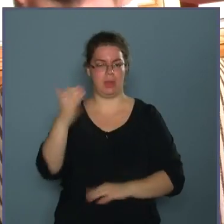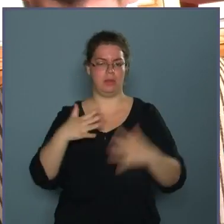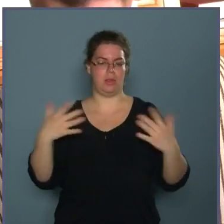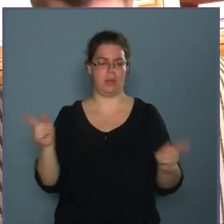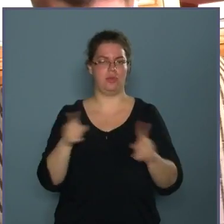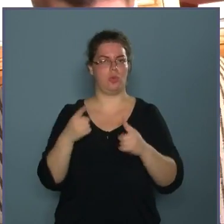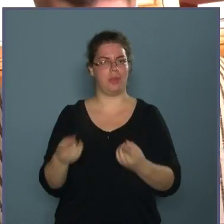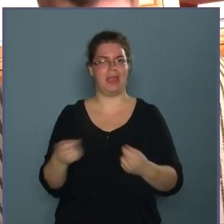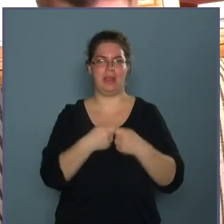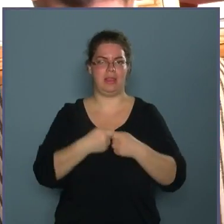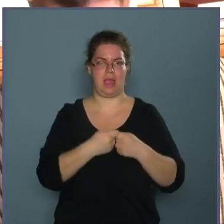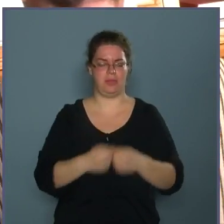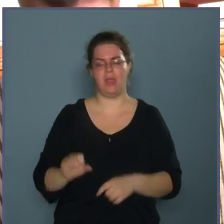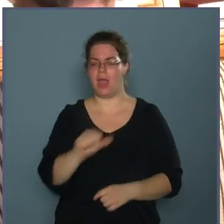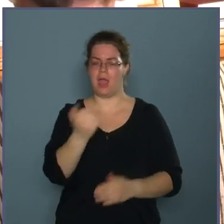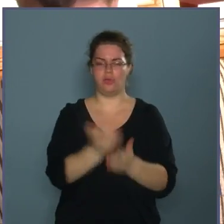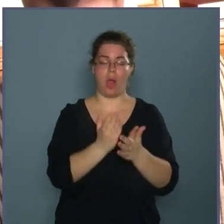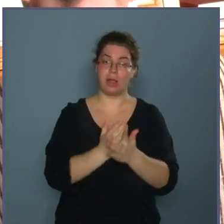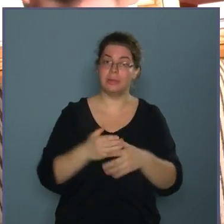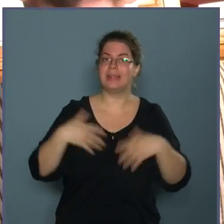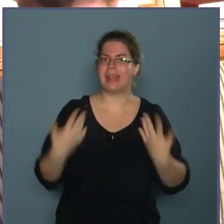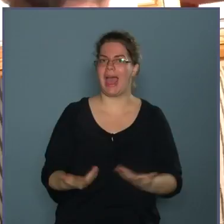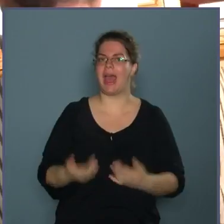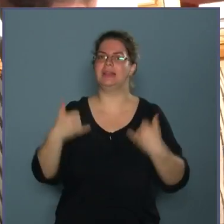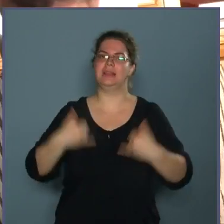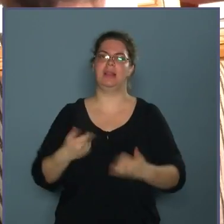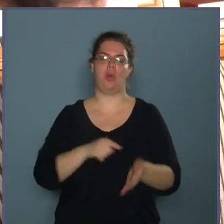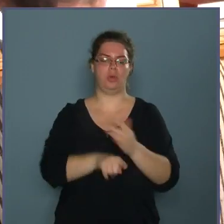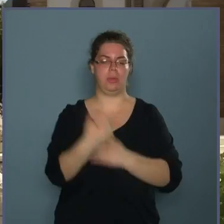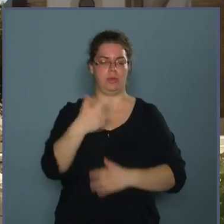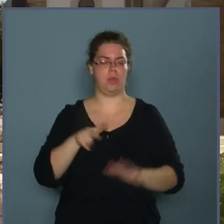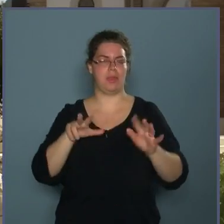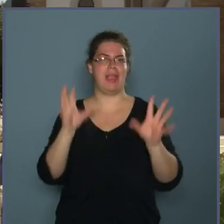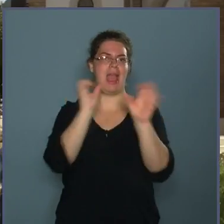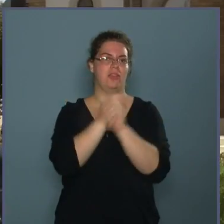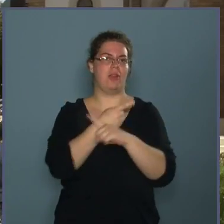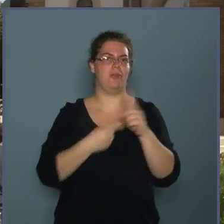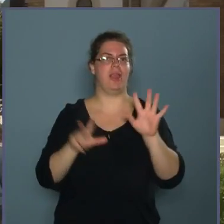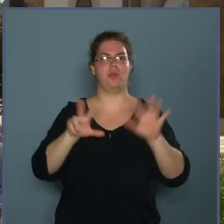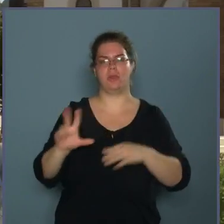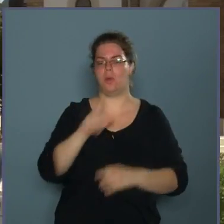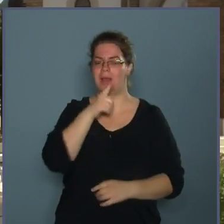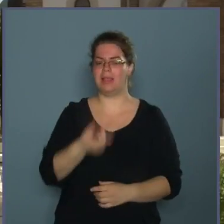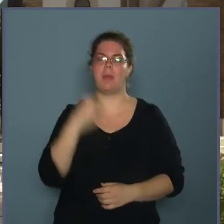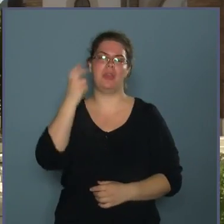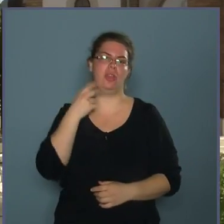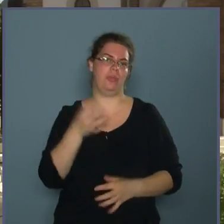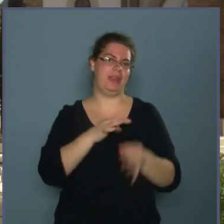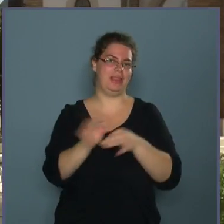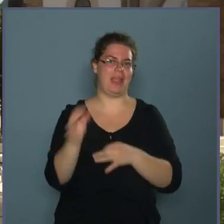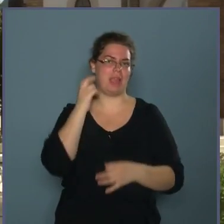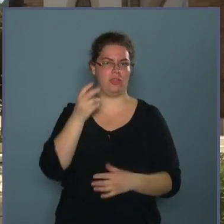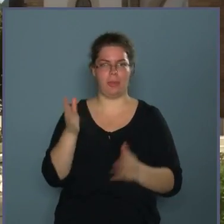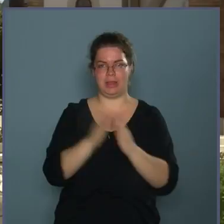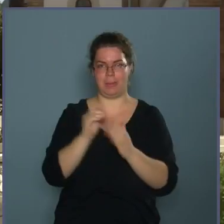nagyszabású koncertet szervezni. Az első alkalomra tehát idén október 28-án este 7:30-kor kerül sor a Pesterzsébeti Szent